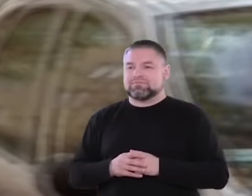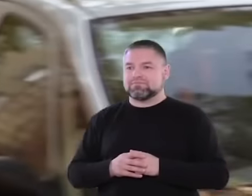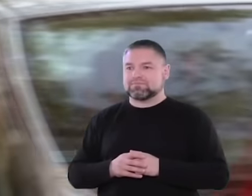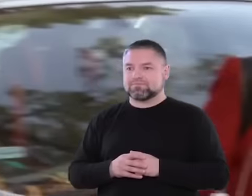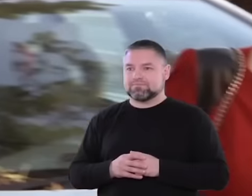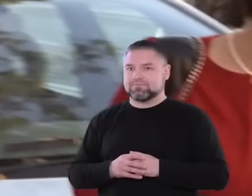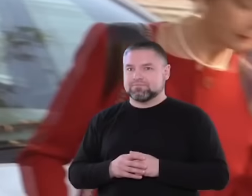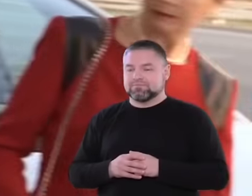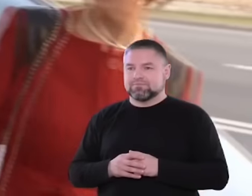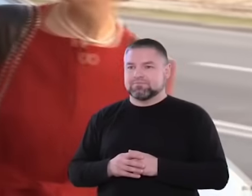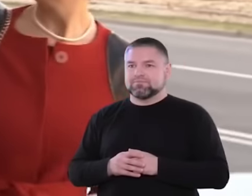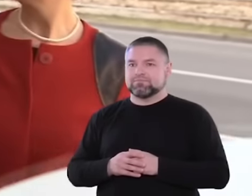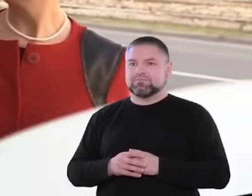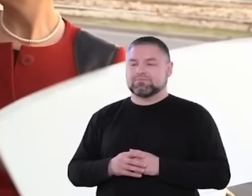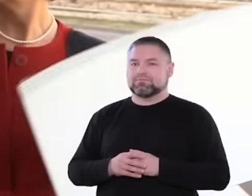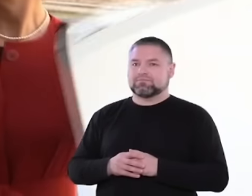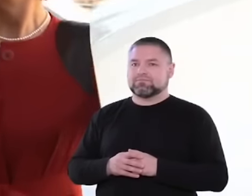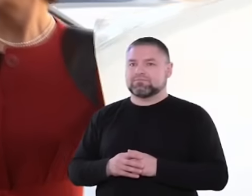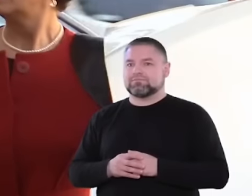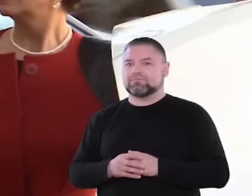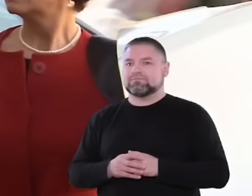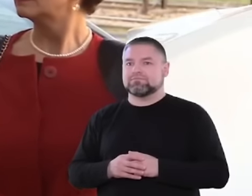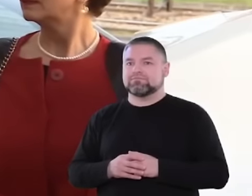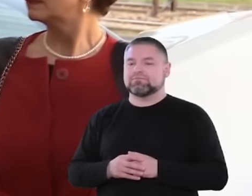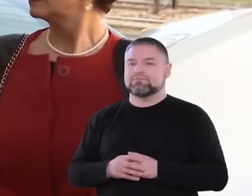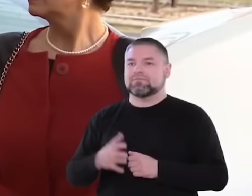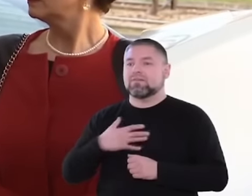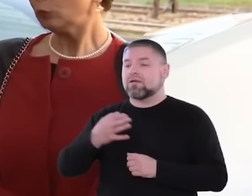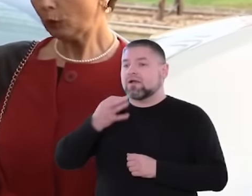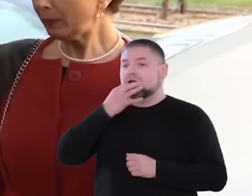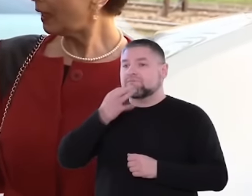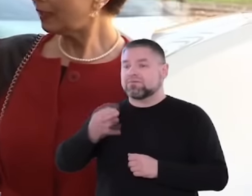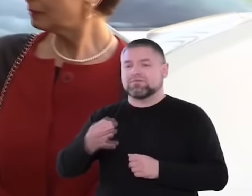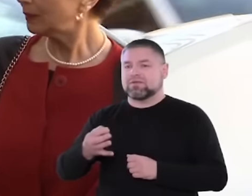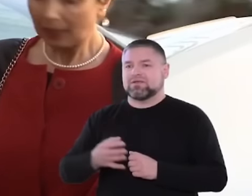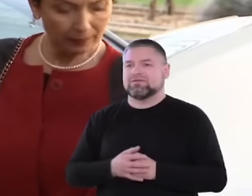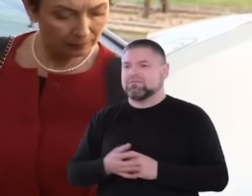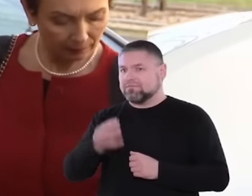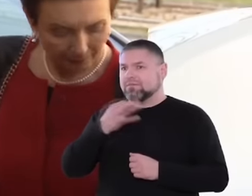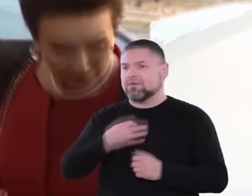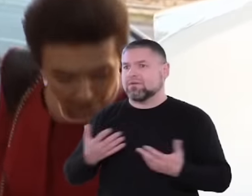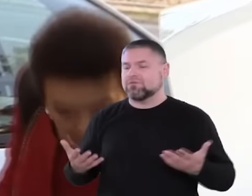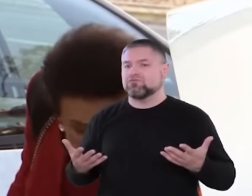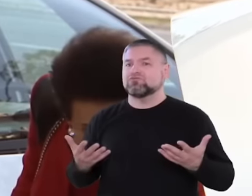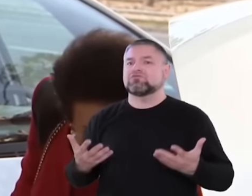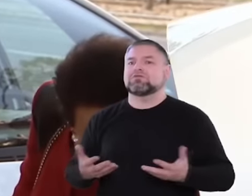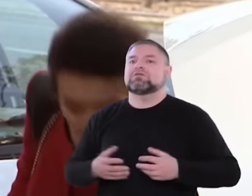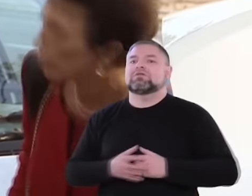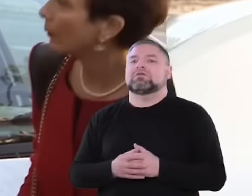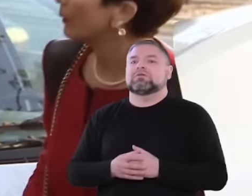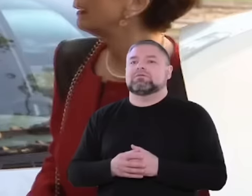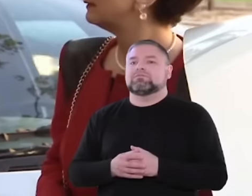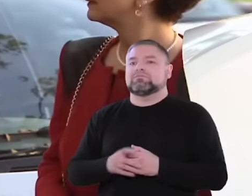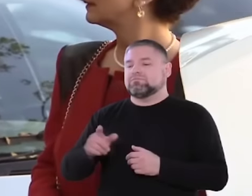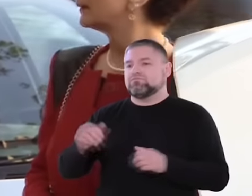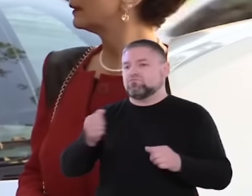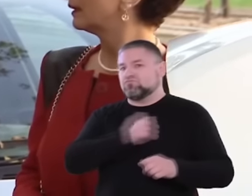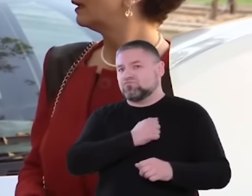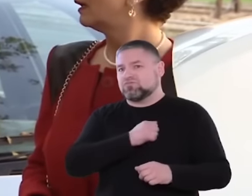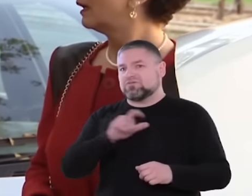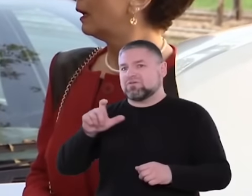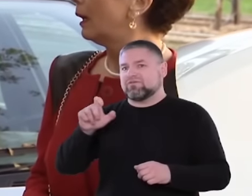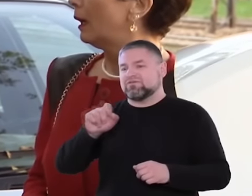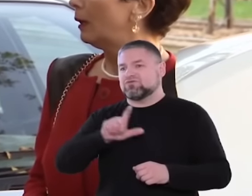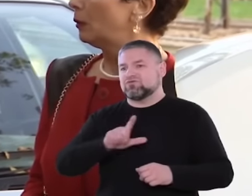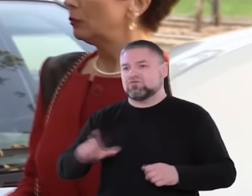Anita? Tak? Posłuchaj, ja mam pytanie. No to pytaj. Czy ty pożyczyłabyś mi